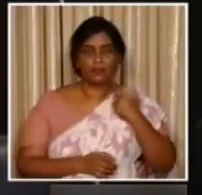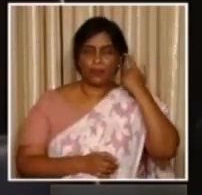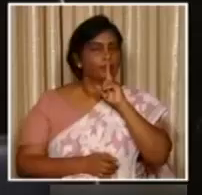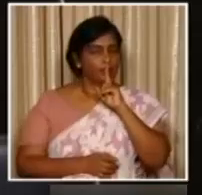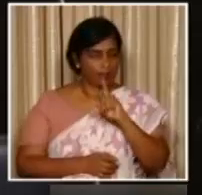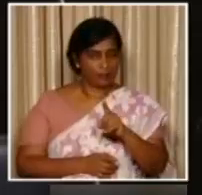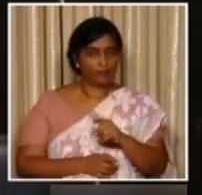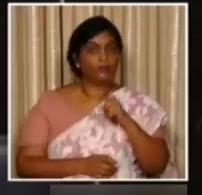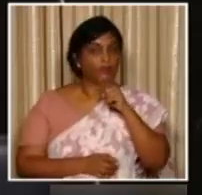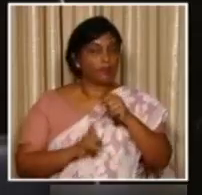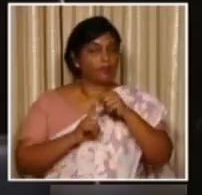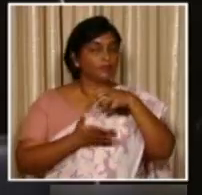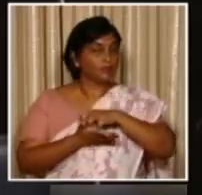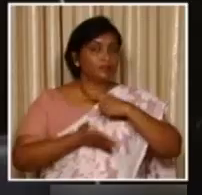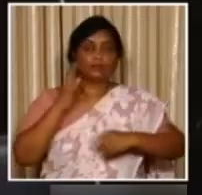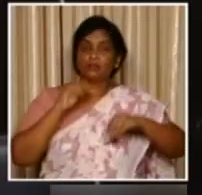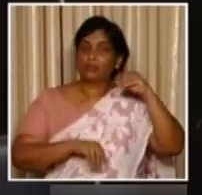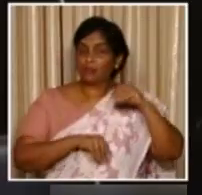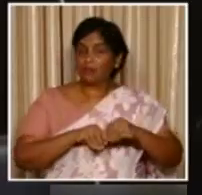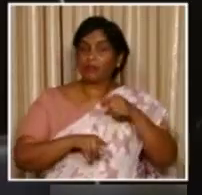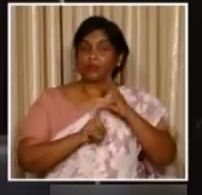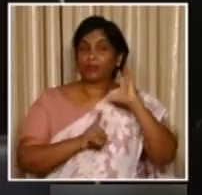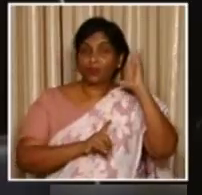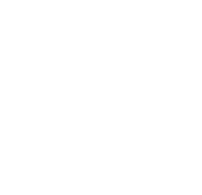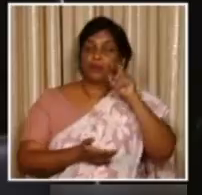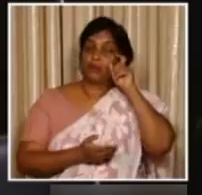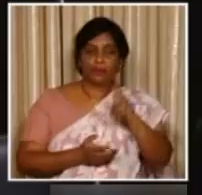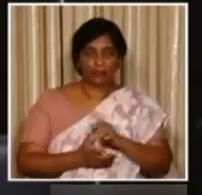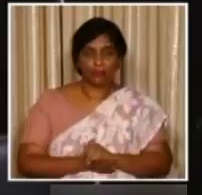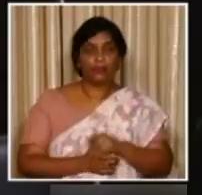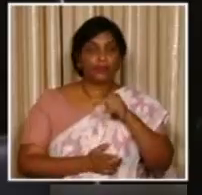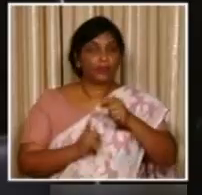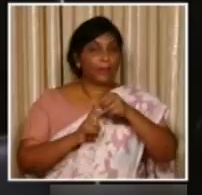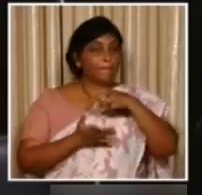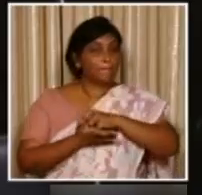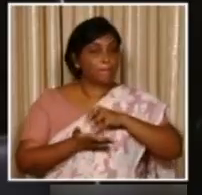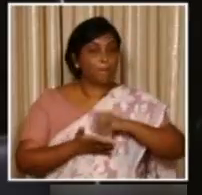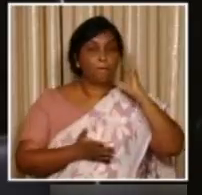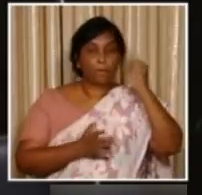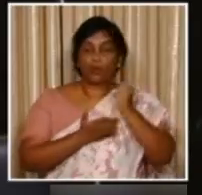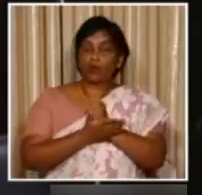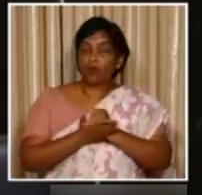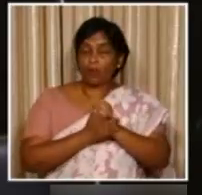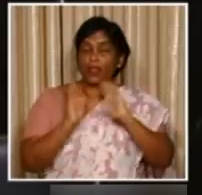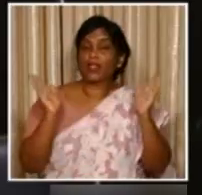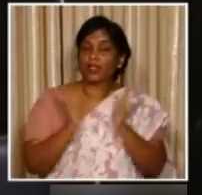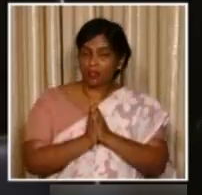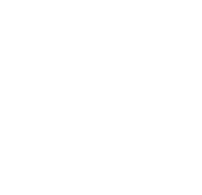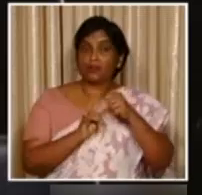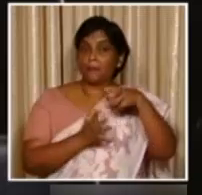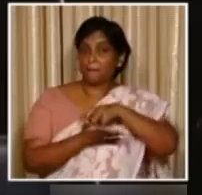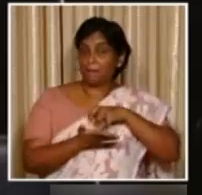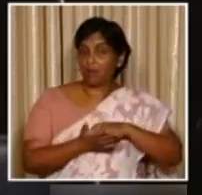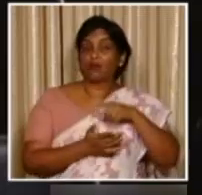සිද්ධ වෙනවා ඔය පළාත් පාලන මැතිවරණයේ ඒ ප්‍රතිපල ආරං ආයමත් බලන්න ඒ පළාත් පාලන ප්‍රතිපල ඔක්කොම එකතු කරත් ඒ පළාත් පාලන